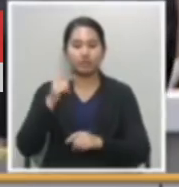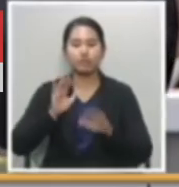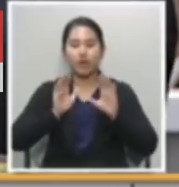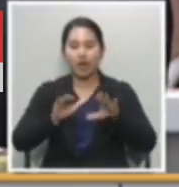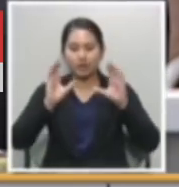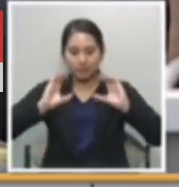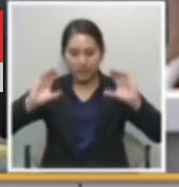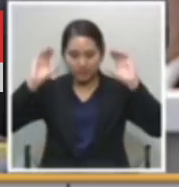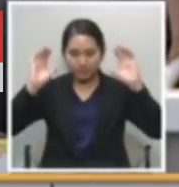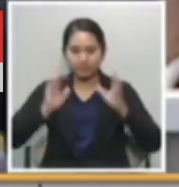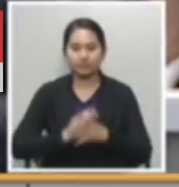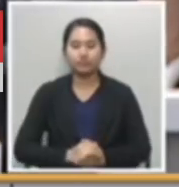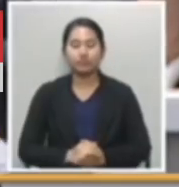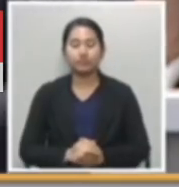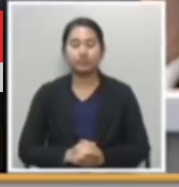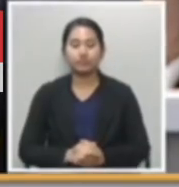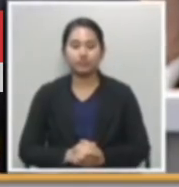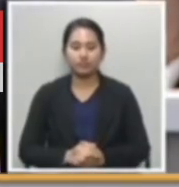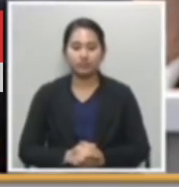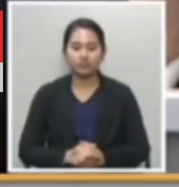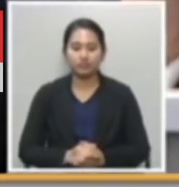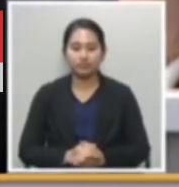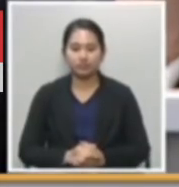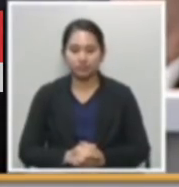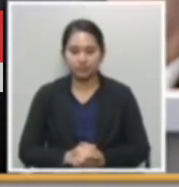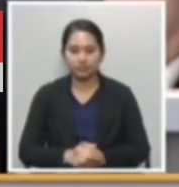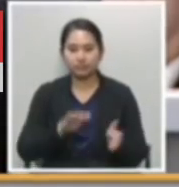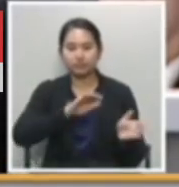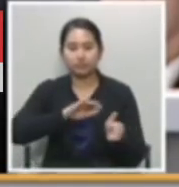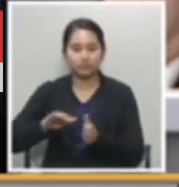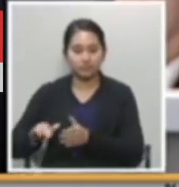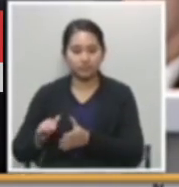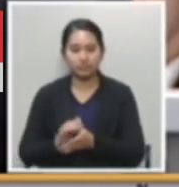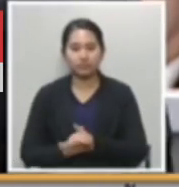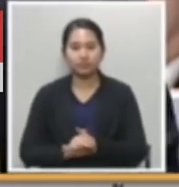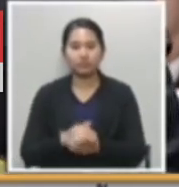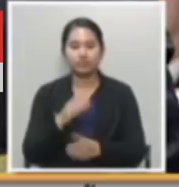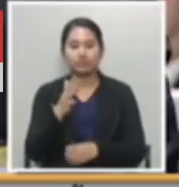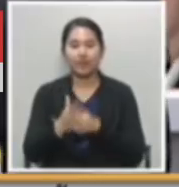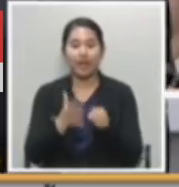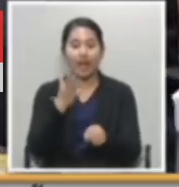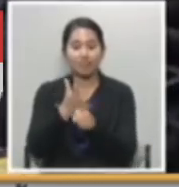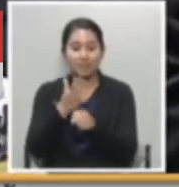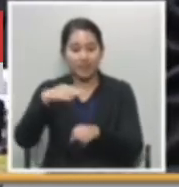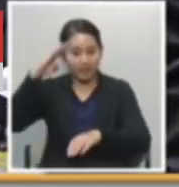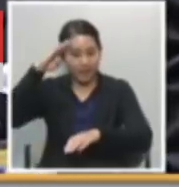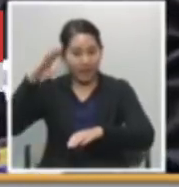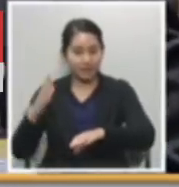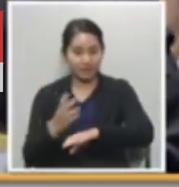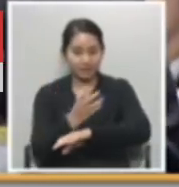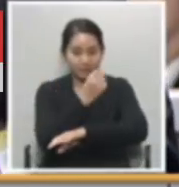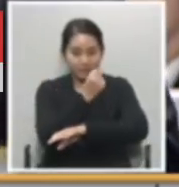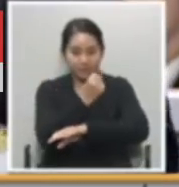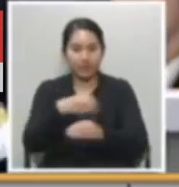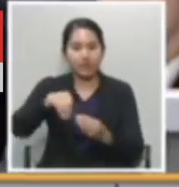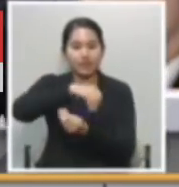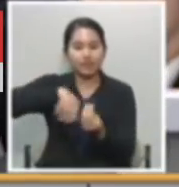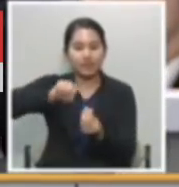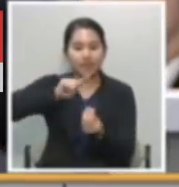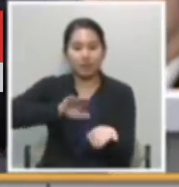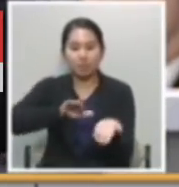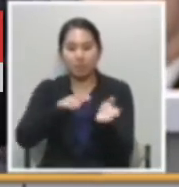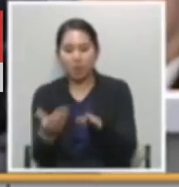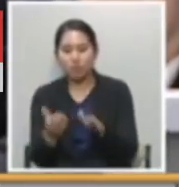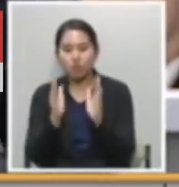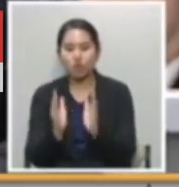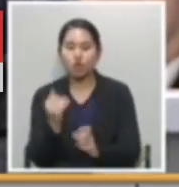ด้วยเพื่อชดใช้กรรมอีกเรื่องหนึ่งนะ5ปีตั้งแต่ที่ยึดอำนาจไปเศรษฐกิจพังพินาศหมดค